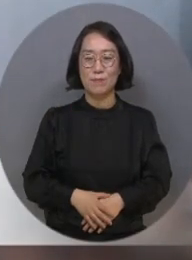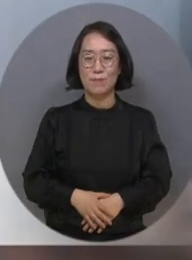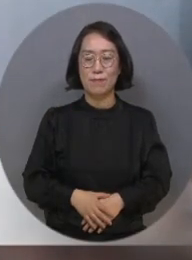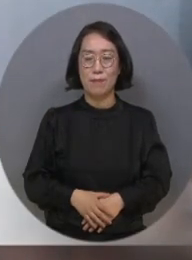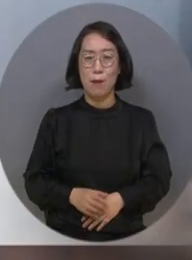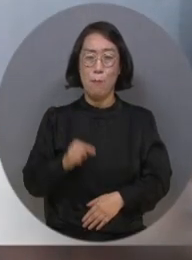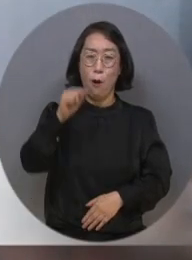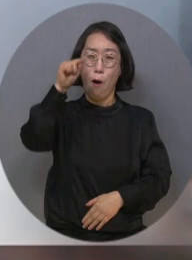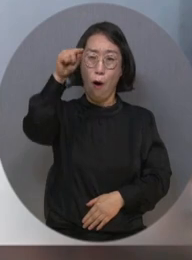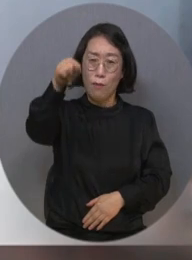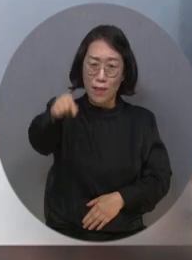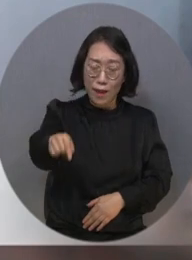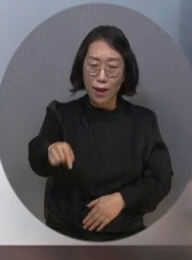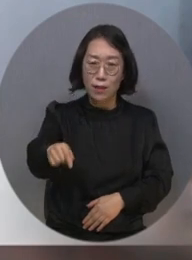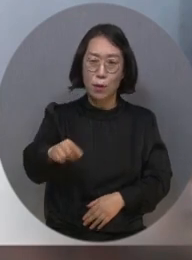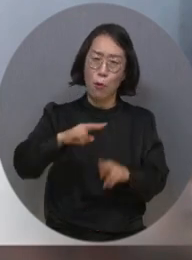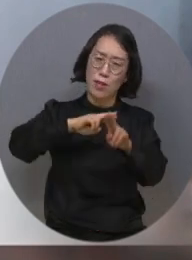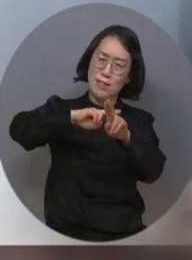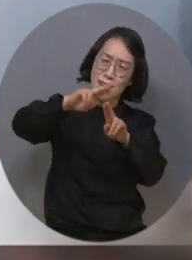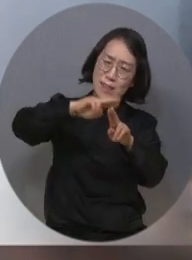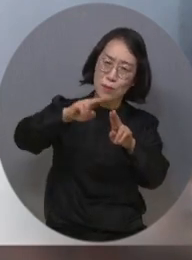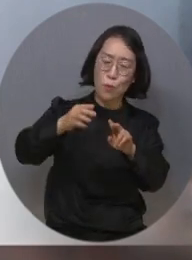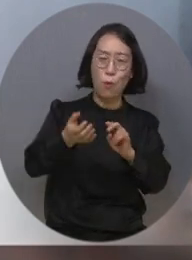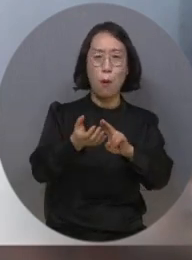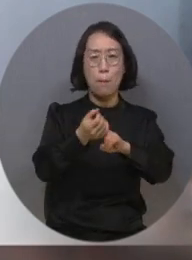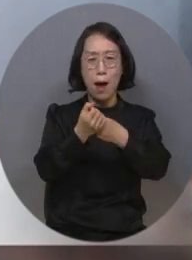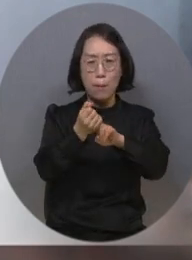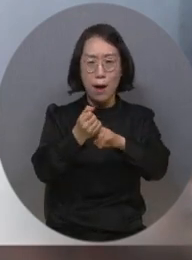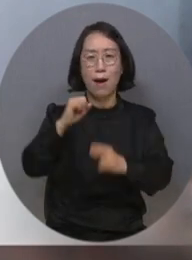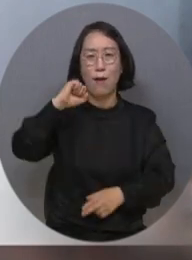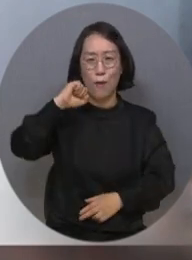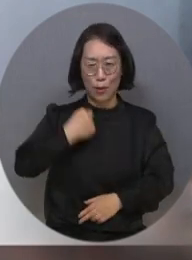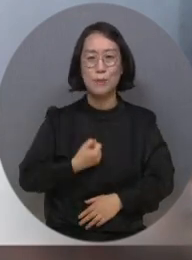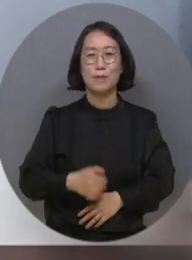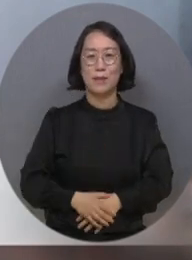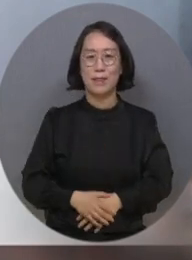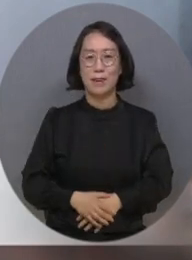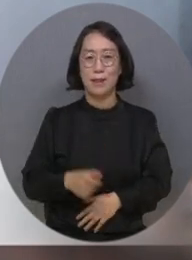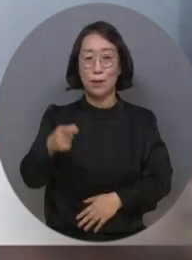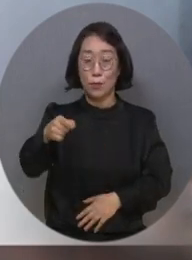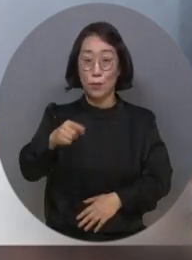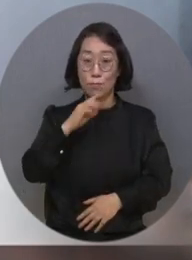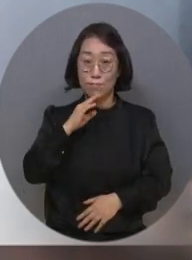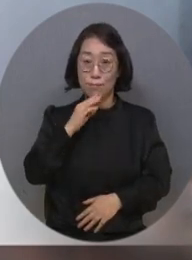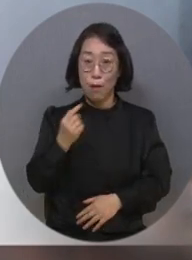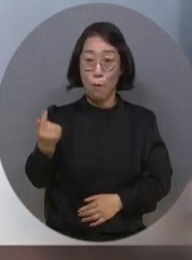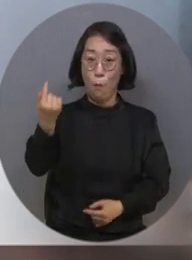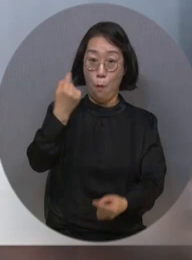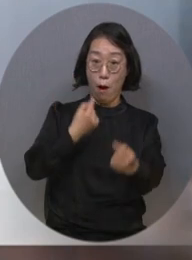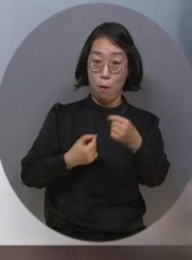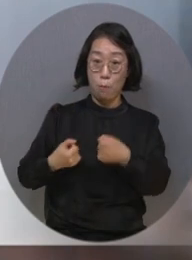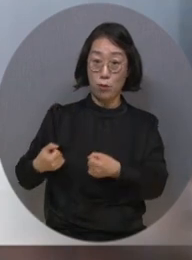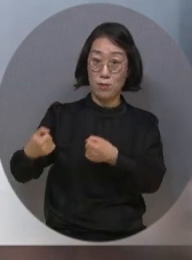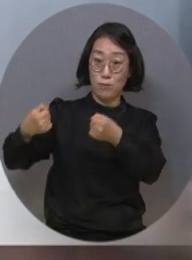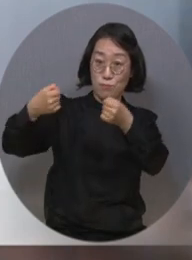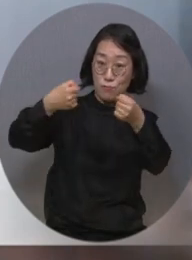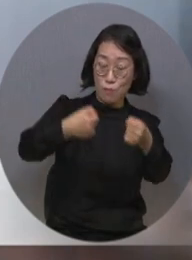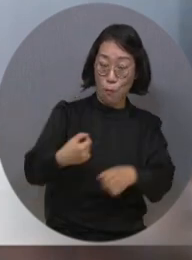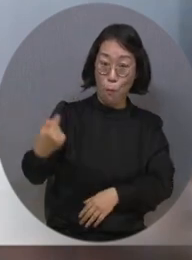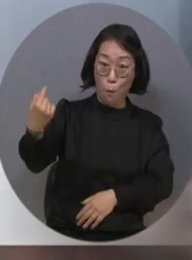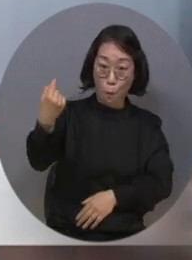밖으로 나가서 임의용 이런 부분에 굉장히 애로사항이 많습니다. 이거 직접 이렇게 행복버스에서